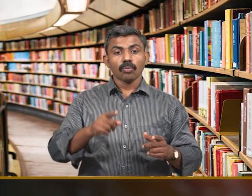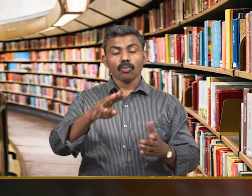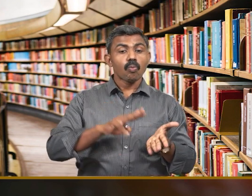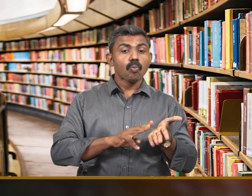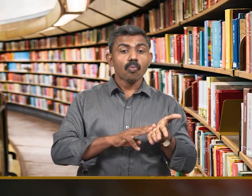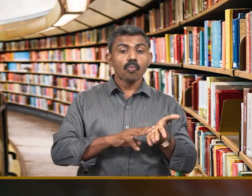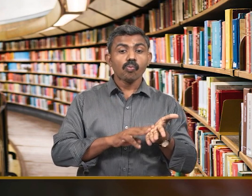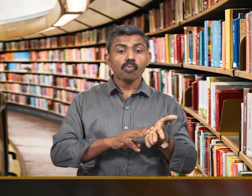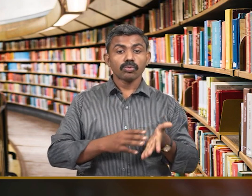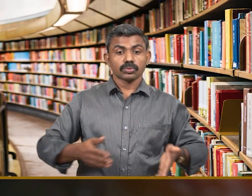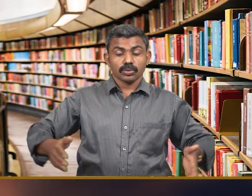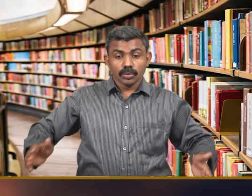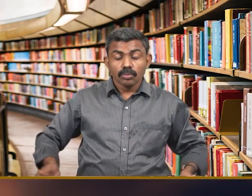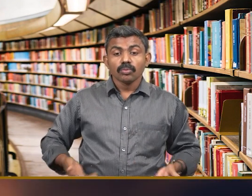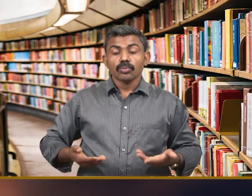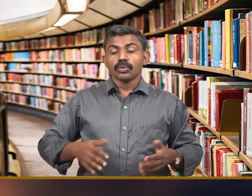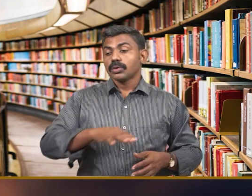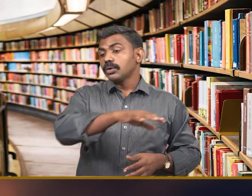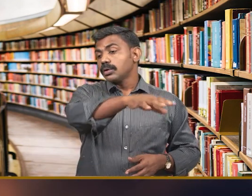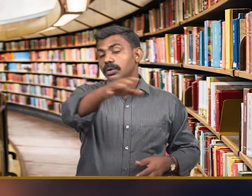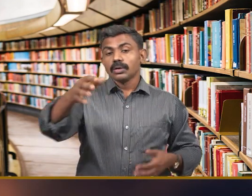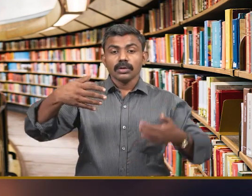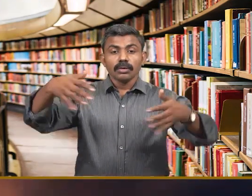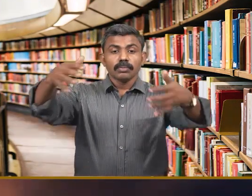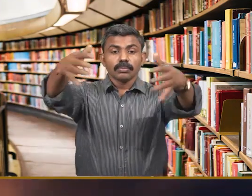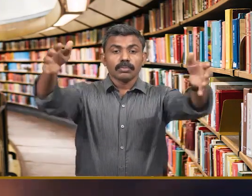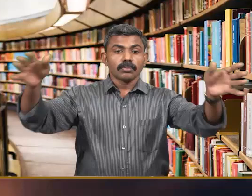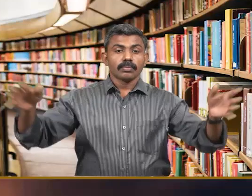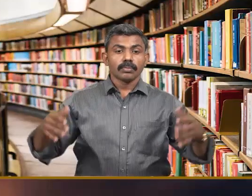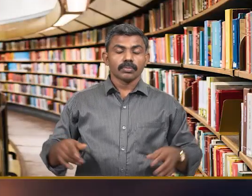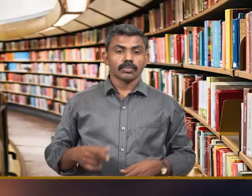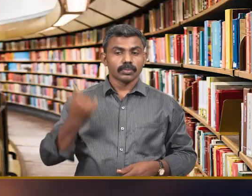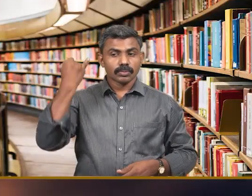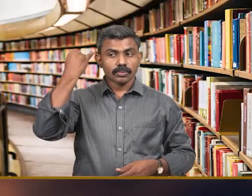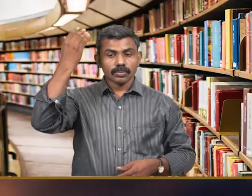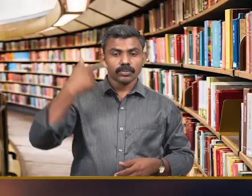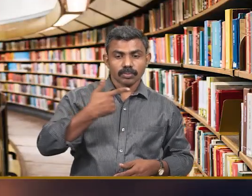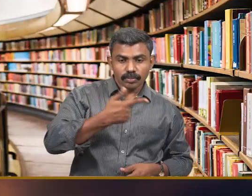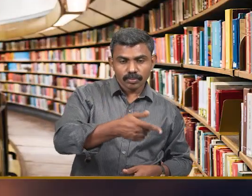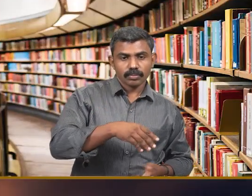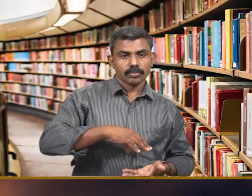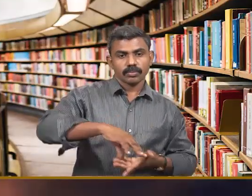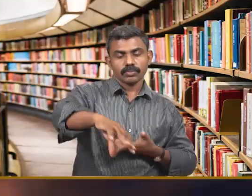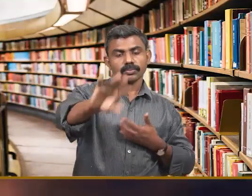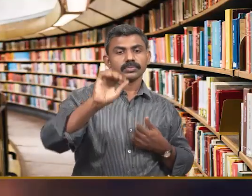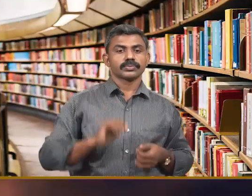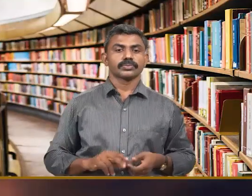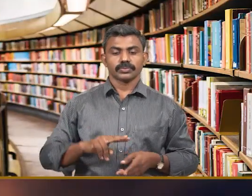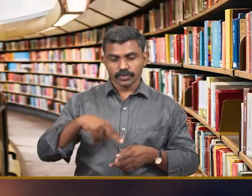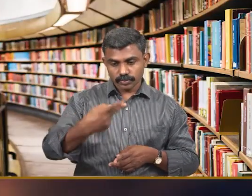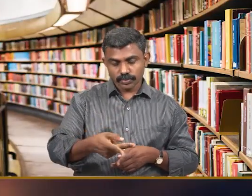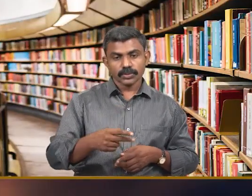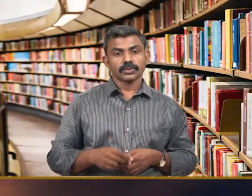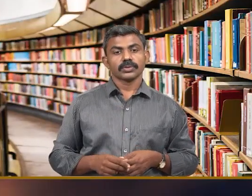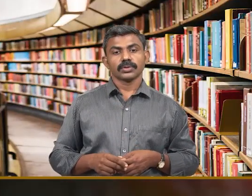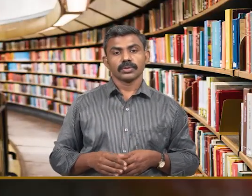இது வந்து தேடி தந்துச்சுன்னு சொல்லலாம். ஸோ இது வந்து மிக ஒரு என்ன சொல்ல போனால் ராஜதந்திரமான ஒரு செயல்பாடு தான் அது சொல்லுது. சரி அடுத்து